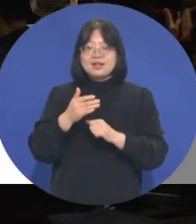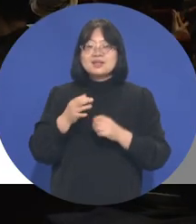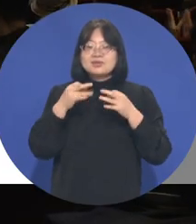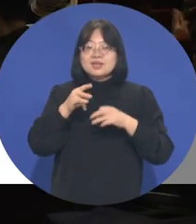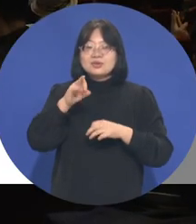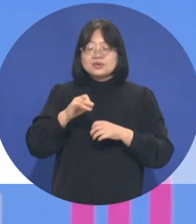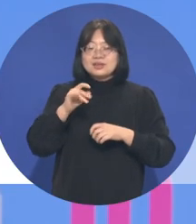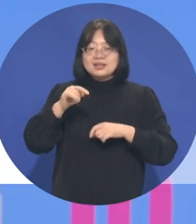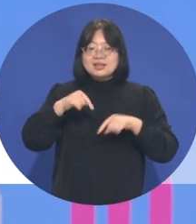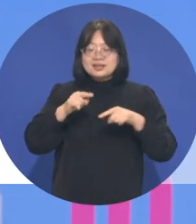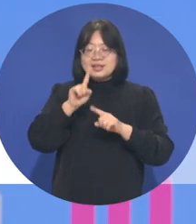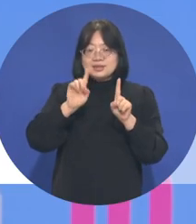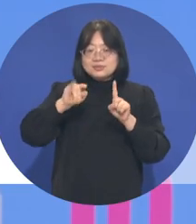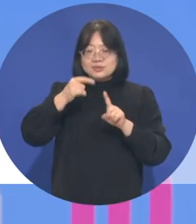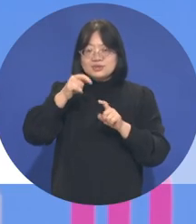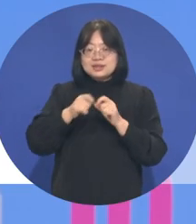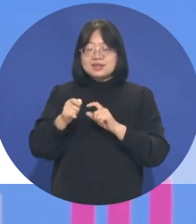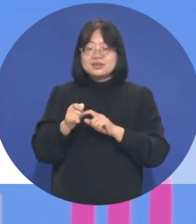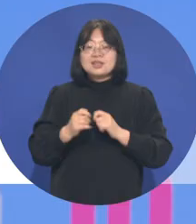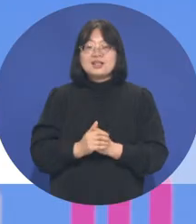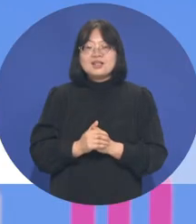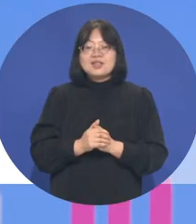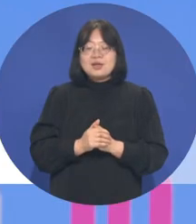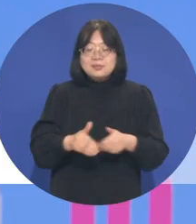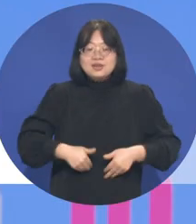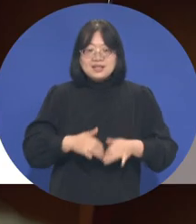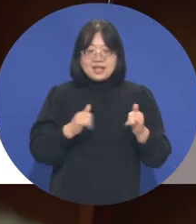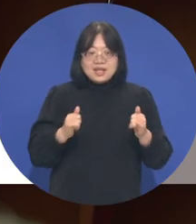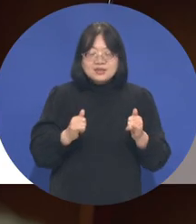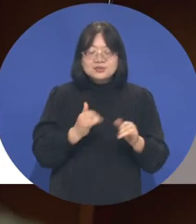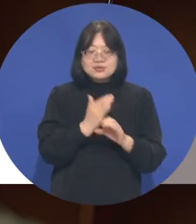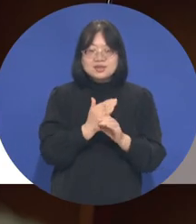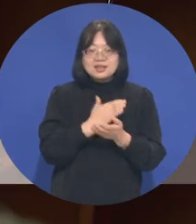김성중 행정일부 지사는 기념식에서 수요자 중심의